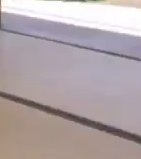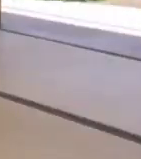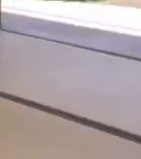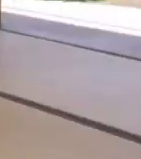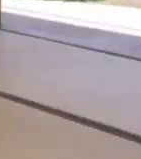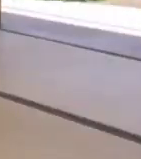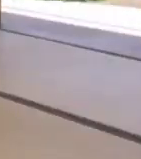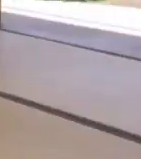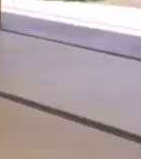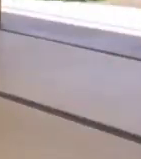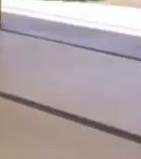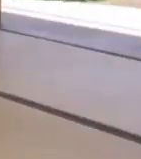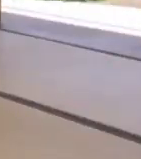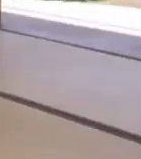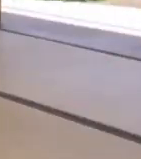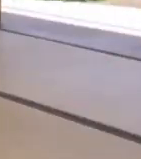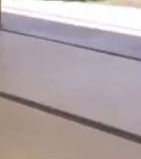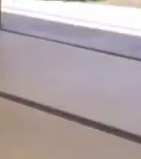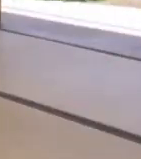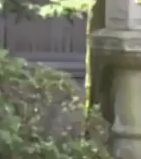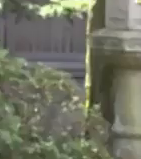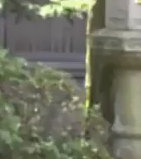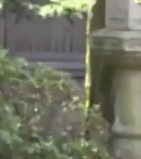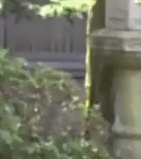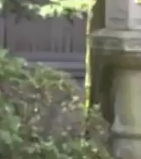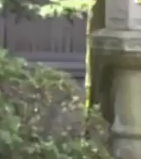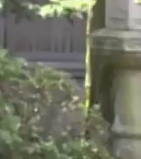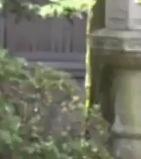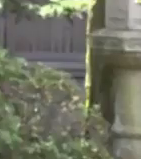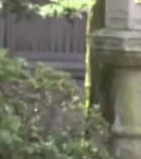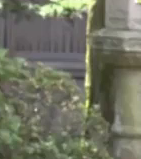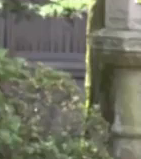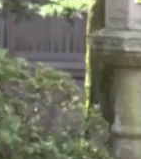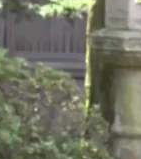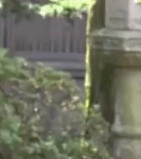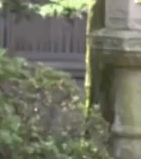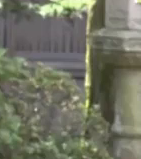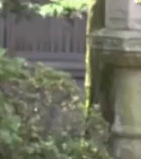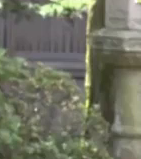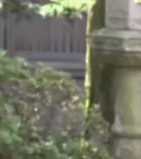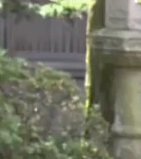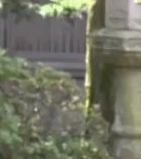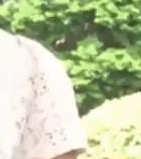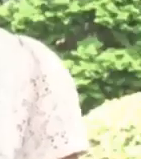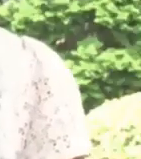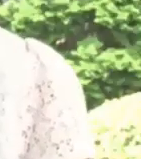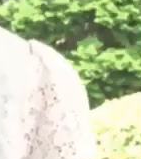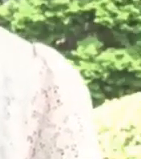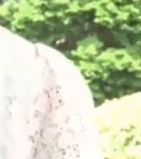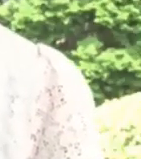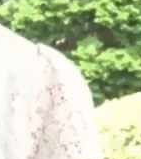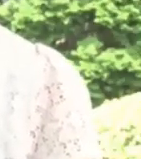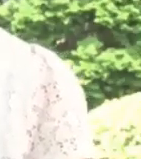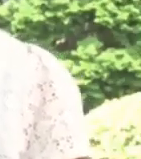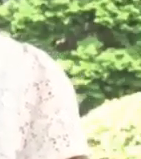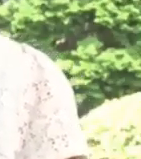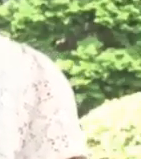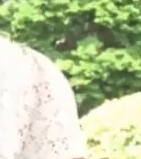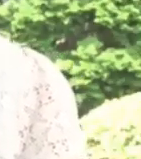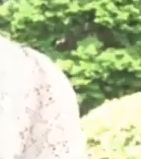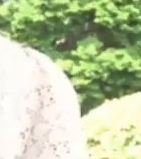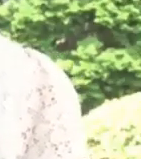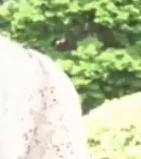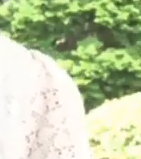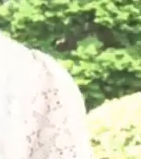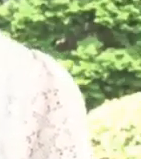。 同感です。はいやっぱり出雲に帰ってくると落ち着きますね。 はい、今ちょっと微妙に虫の声も